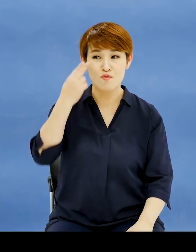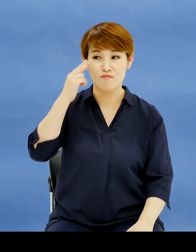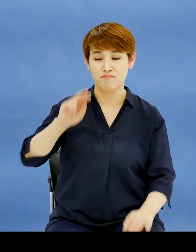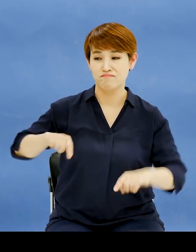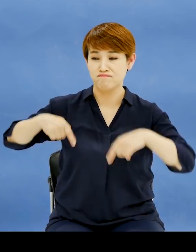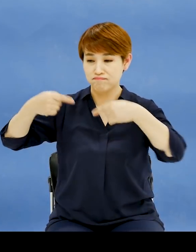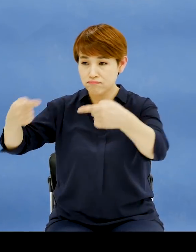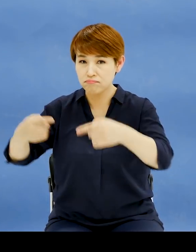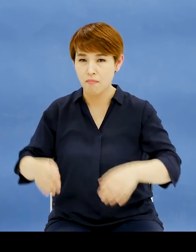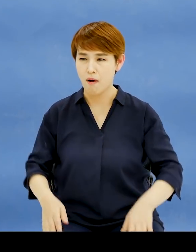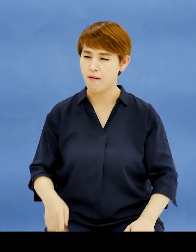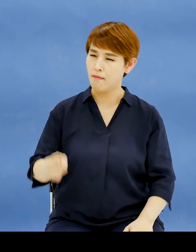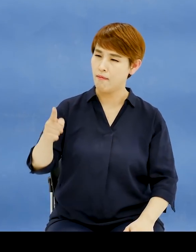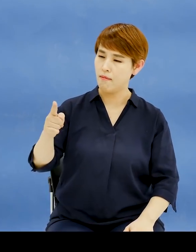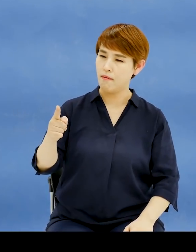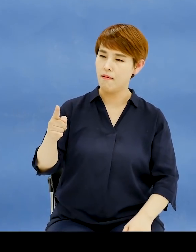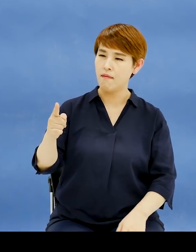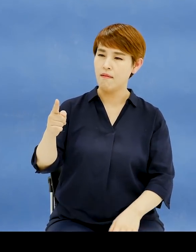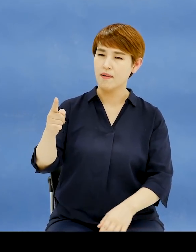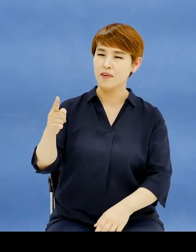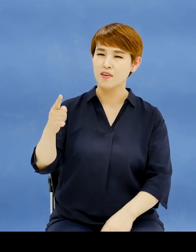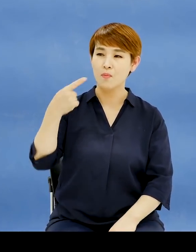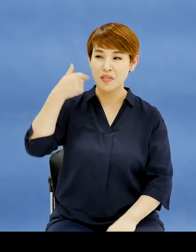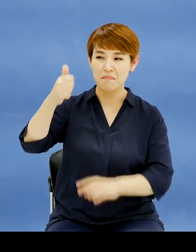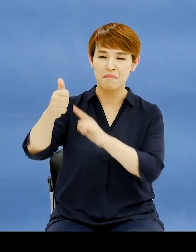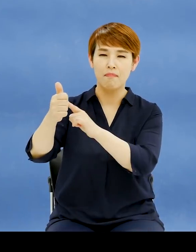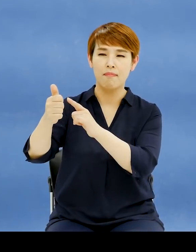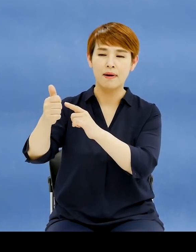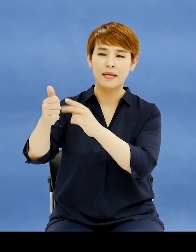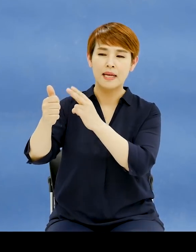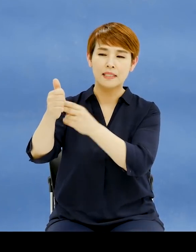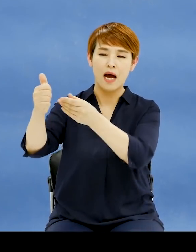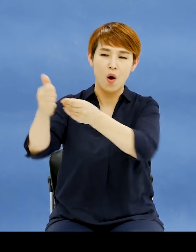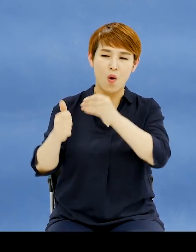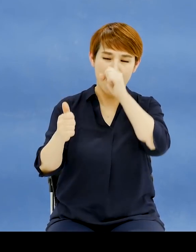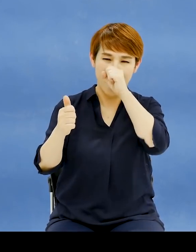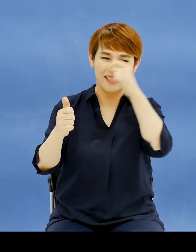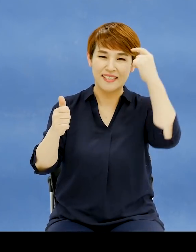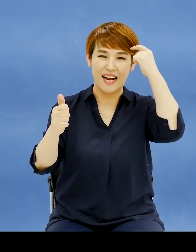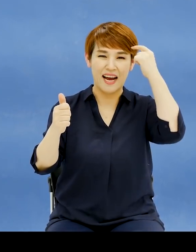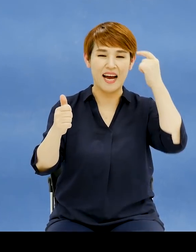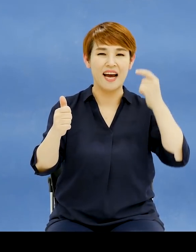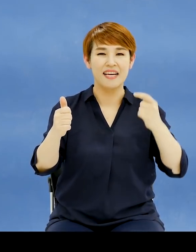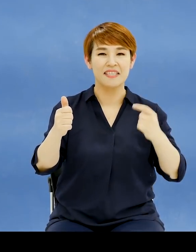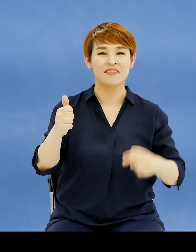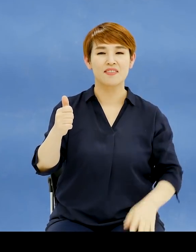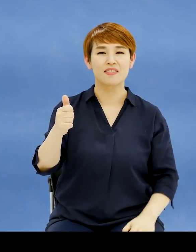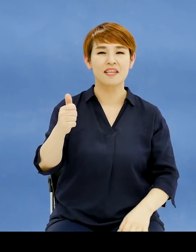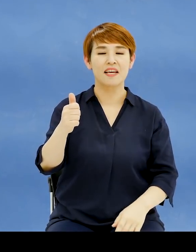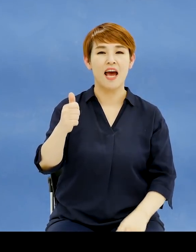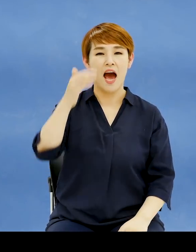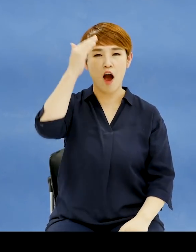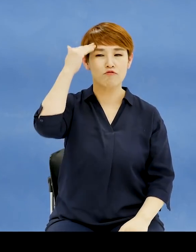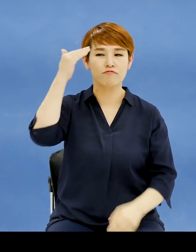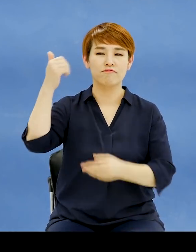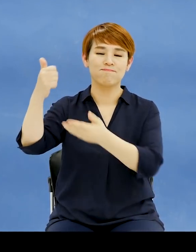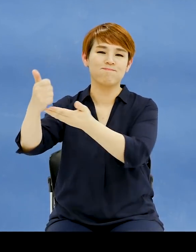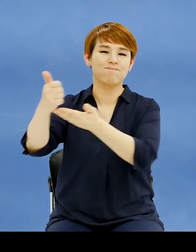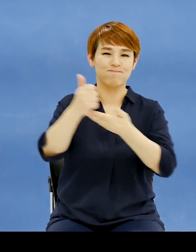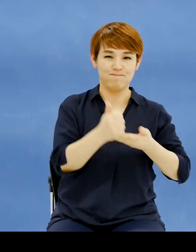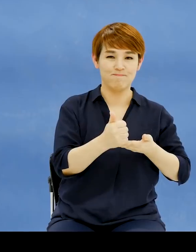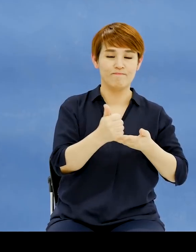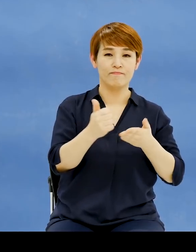갔는데 저희 어머님이 보시고 네. 저분 강사로 초청하면 좋겠다. 네. 그래서 강사로 초청을 하셨어요. 오, 네네. 그래서 한국에